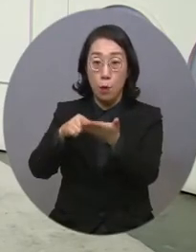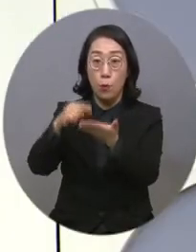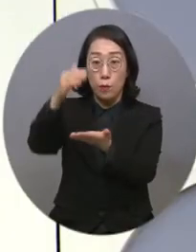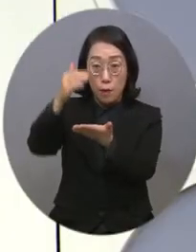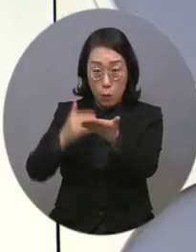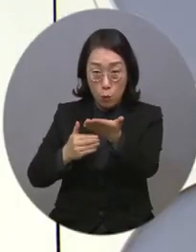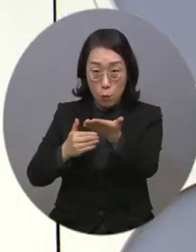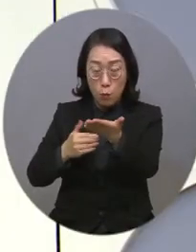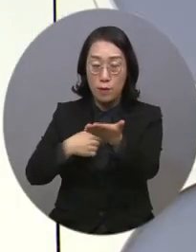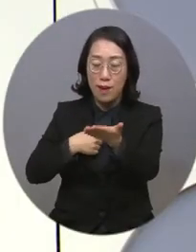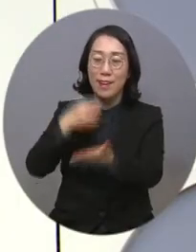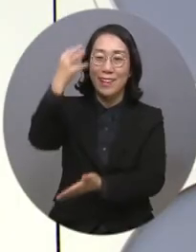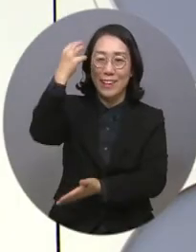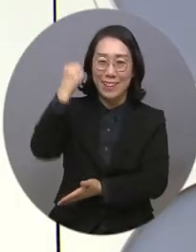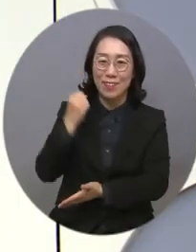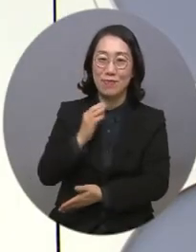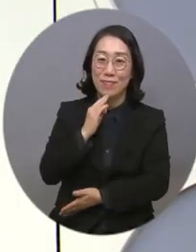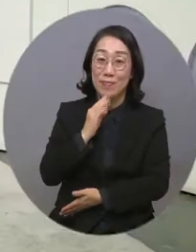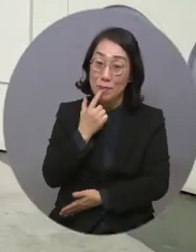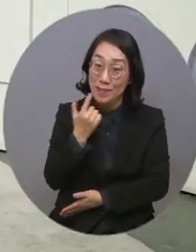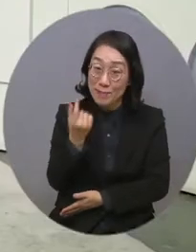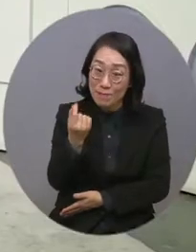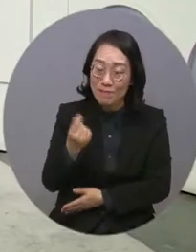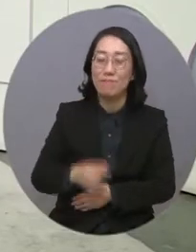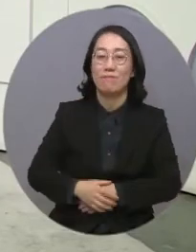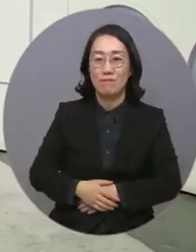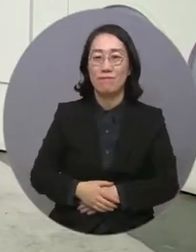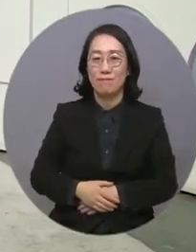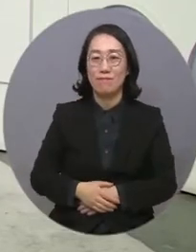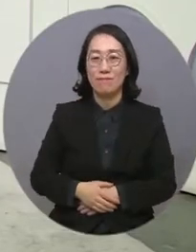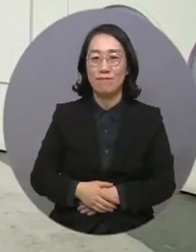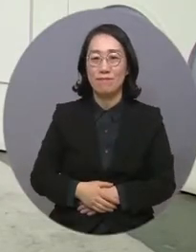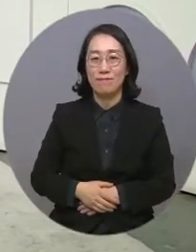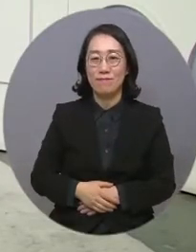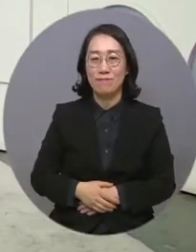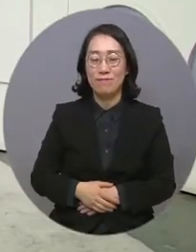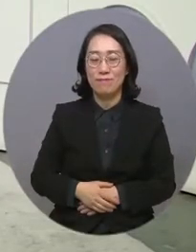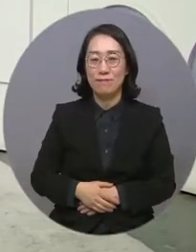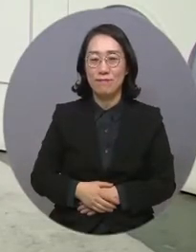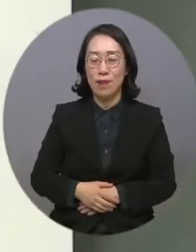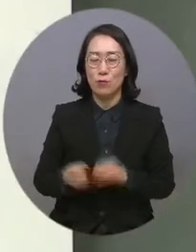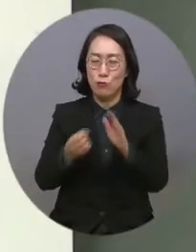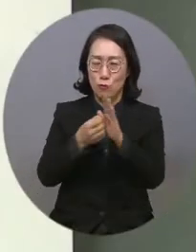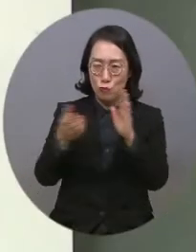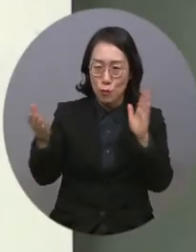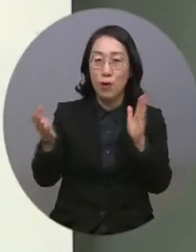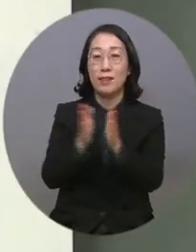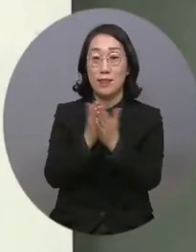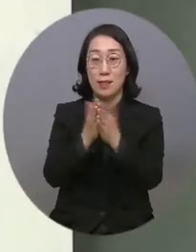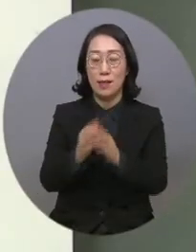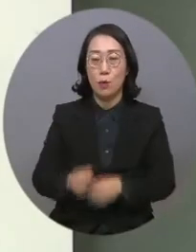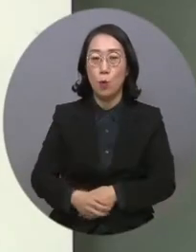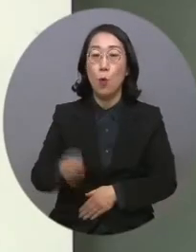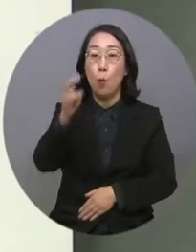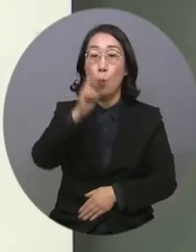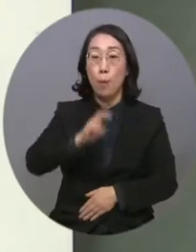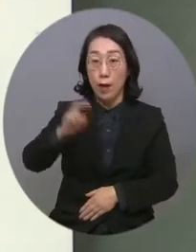걸 지금 제가 기억을 하는데. 예, 맞습니다. 맞습니까? 예, 예, 예. 그래 그 명작인데 그 오페라도